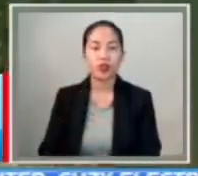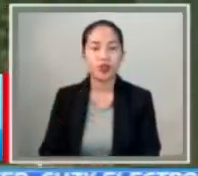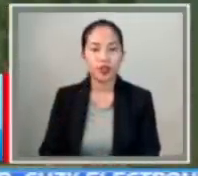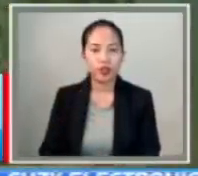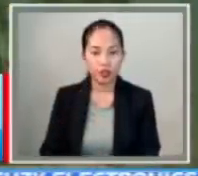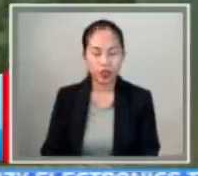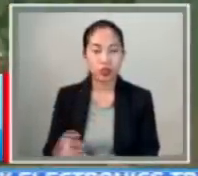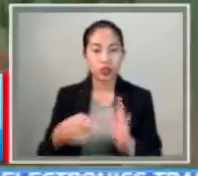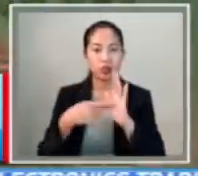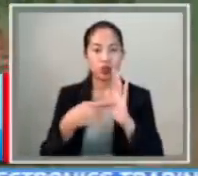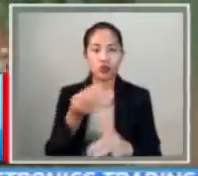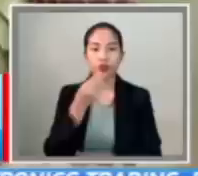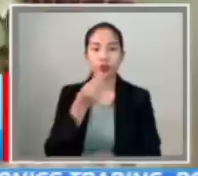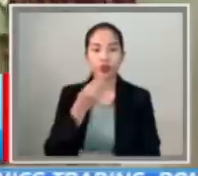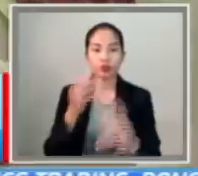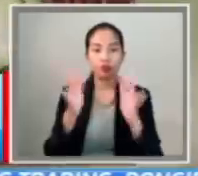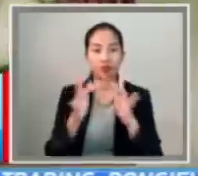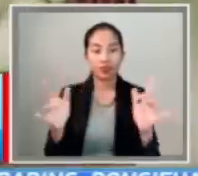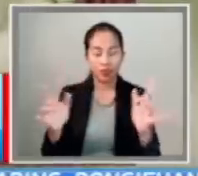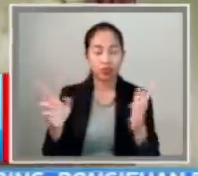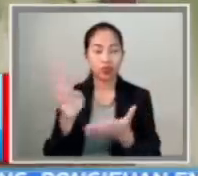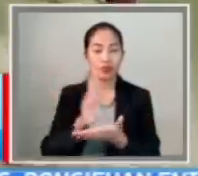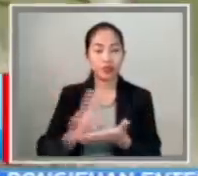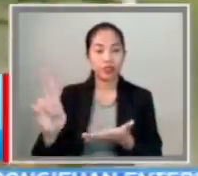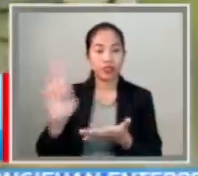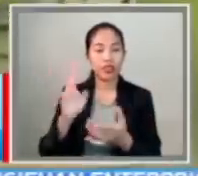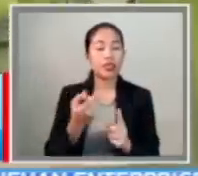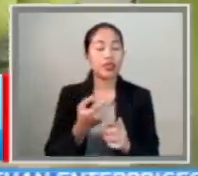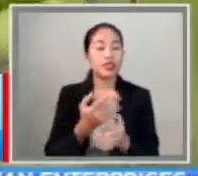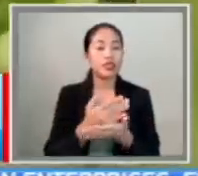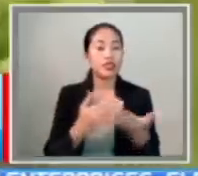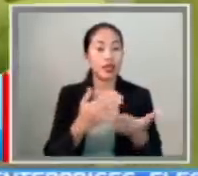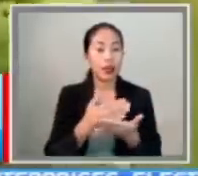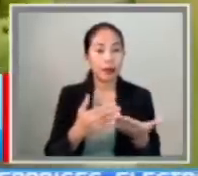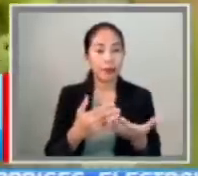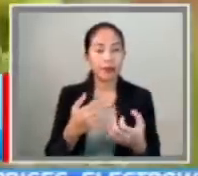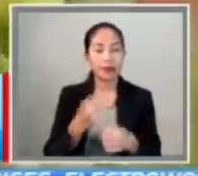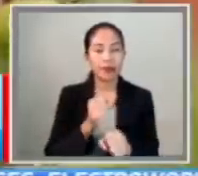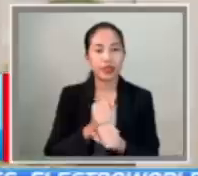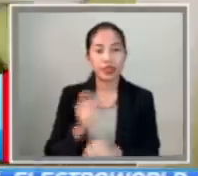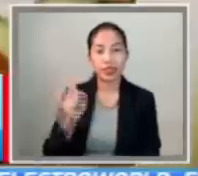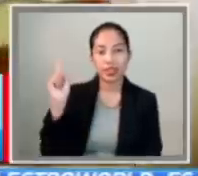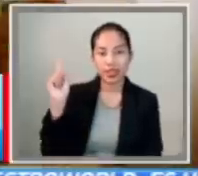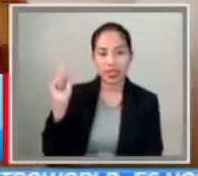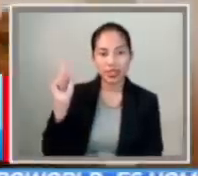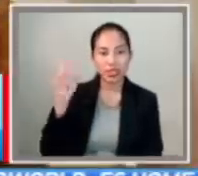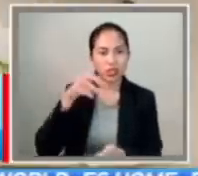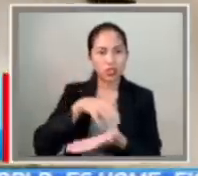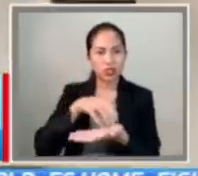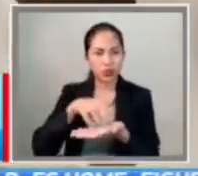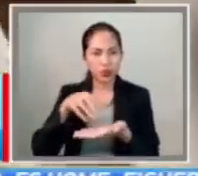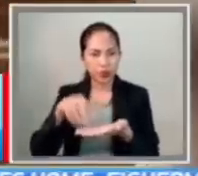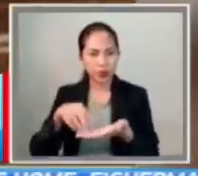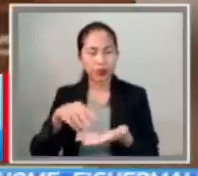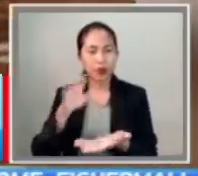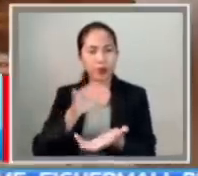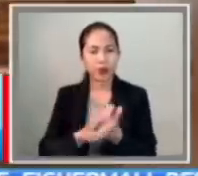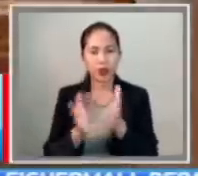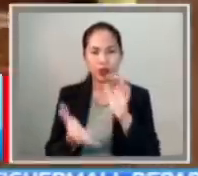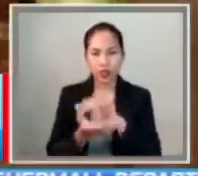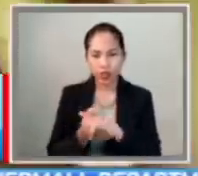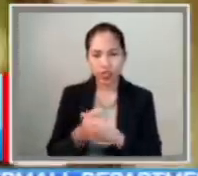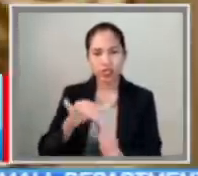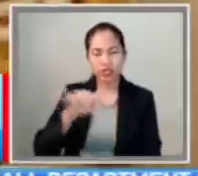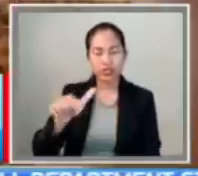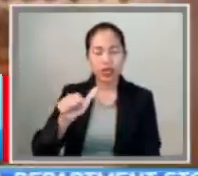kanilang universidad. Ang ilan sa kanilang ginawa, shawmai, burger at jam. Hinanda ang mga yan ng mga